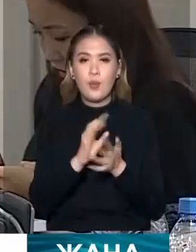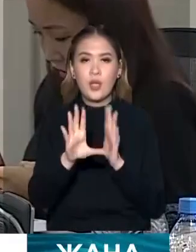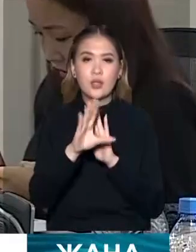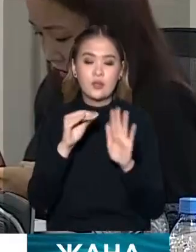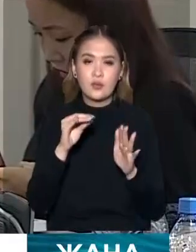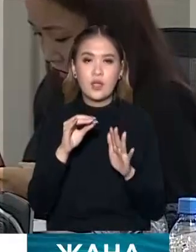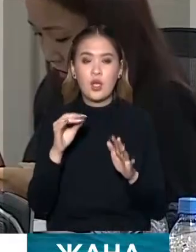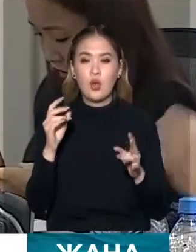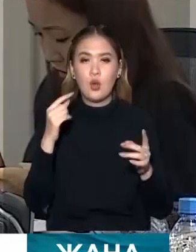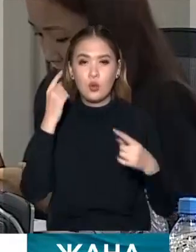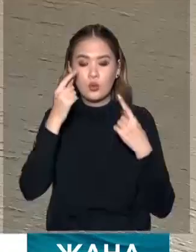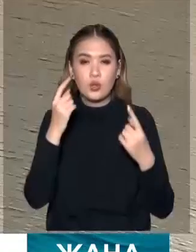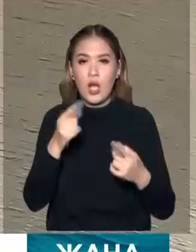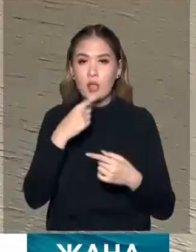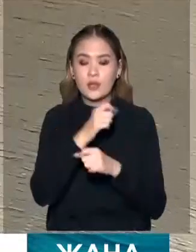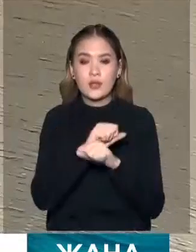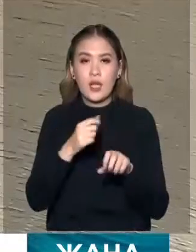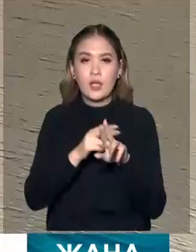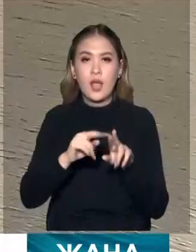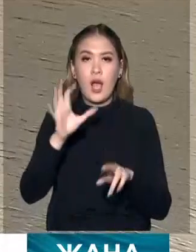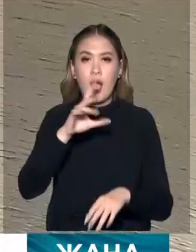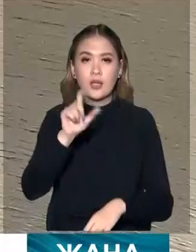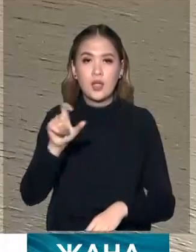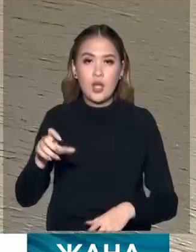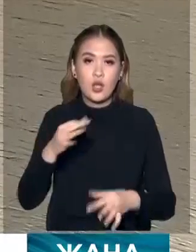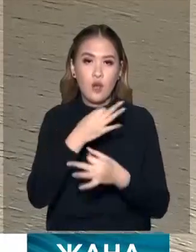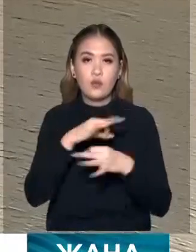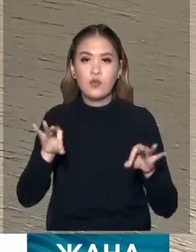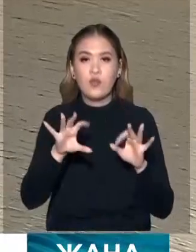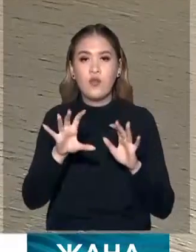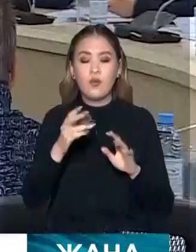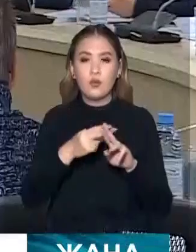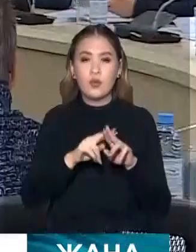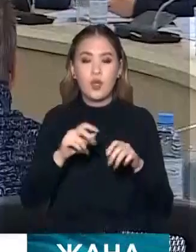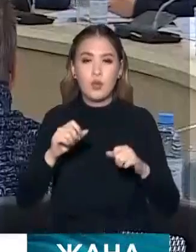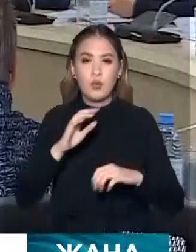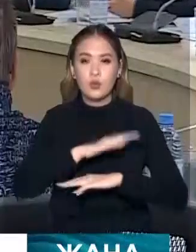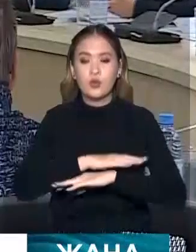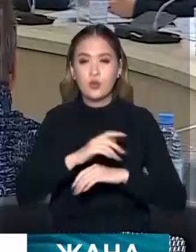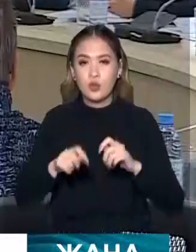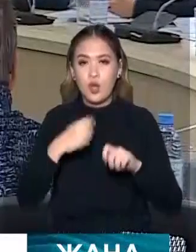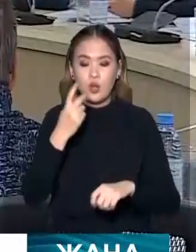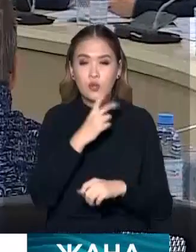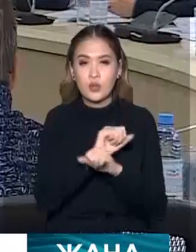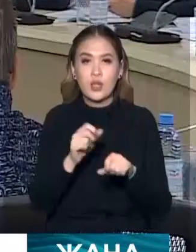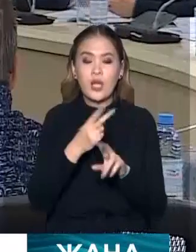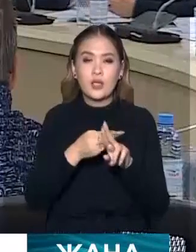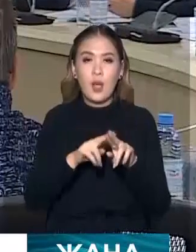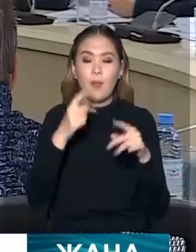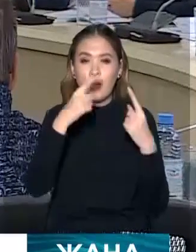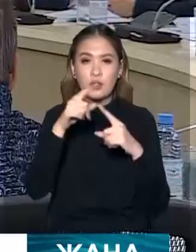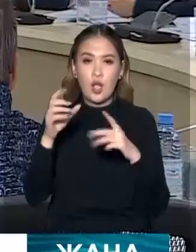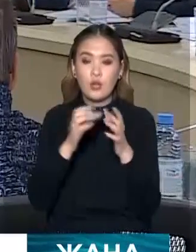ойын айтпауы тиіс. Ол азаматтардың дауыс беру еркі мен сайлау құқығының бұзылмауын қадағалайтын адам. Сондықтан басқа да